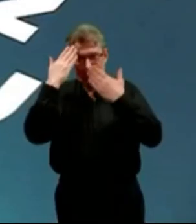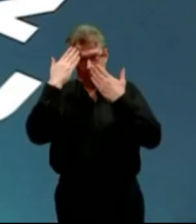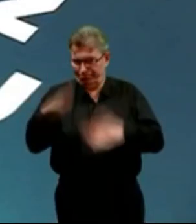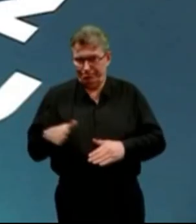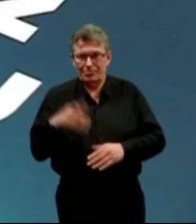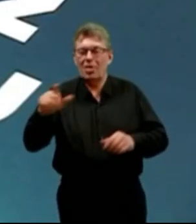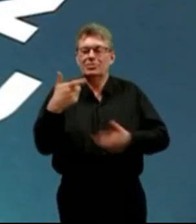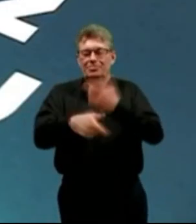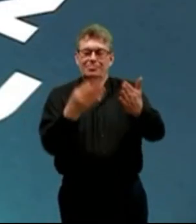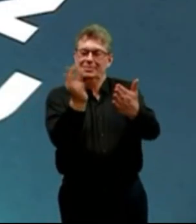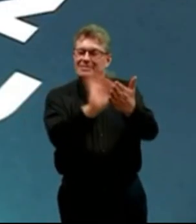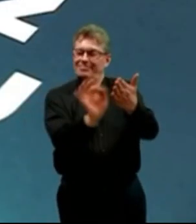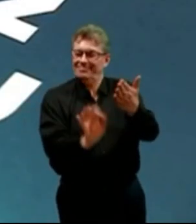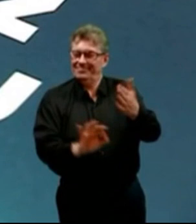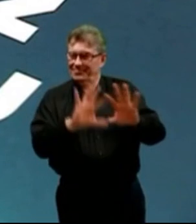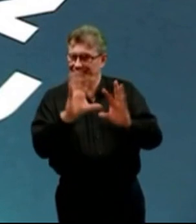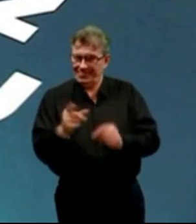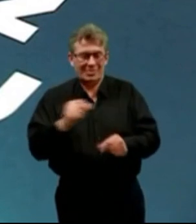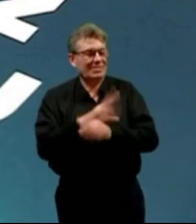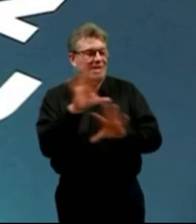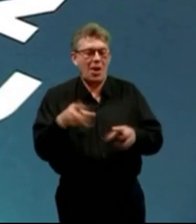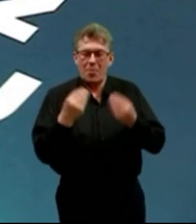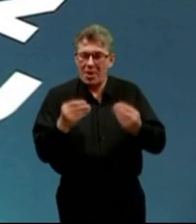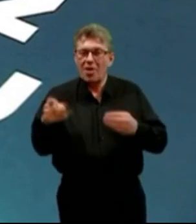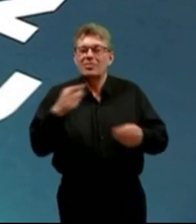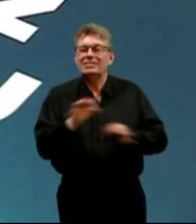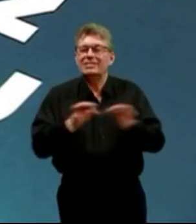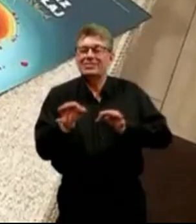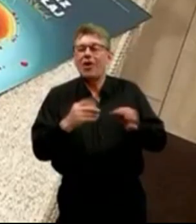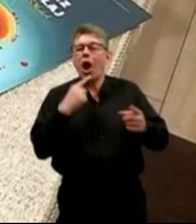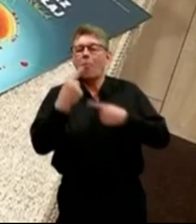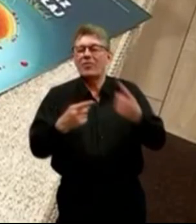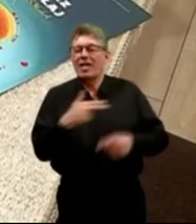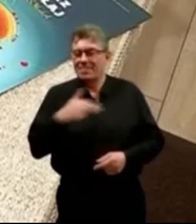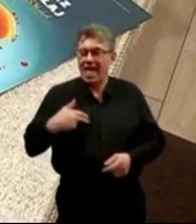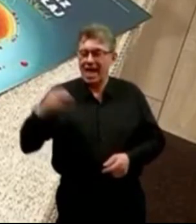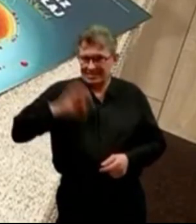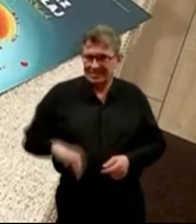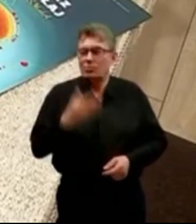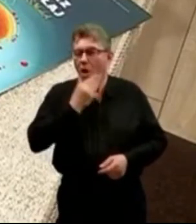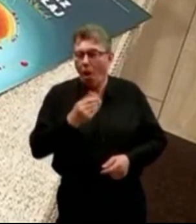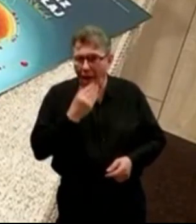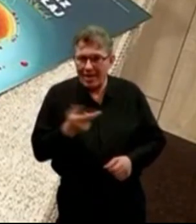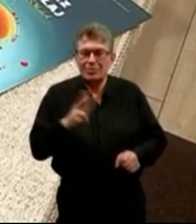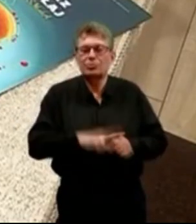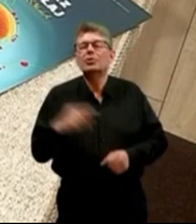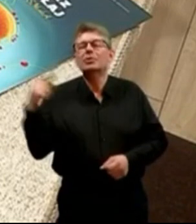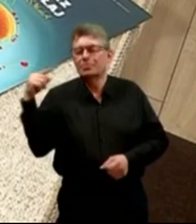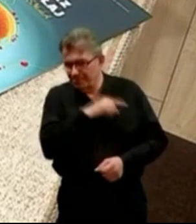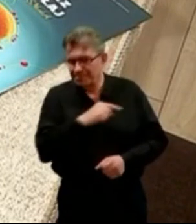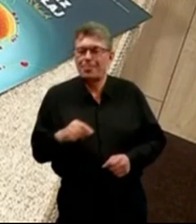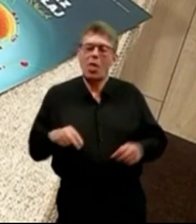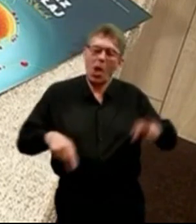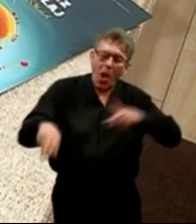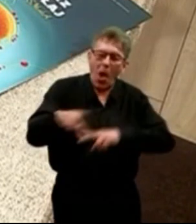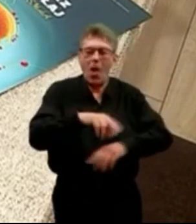ilustracje tej książki. Książeczka opowiada o małym chłopcu, o naszym synku Mikołajku, który potrafił chodzić, biegać, co jest